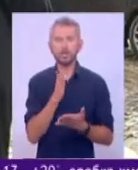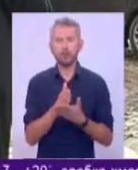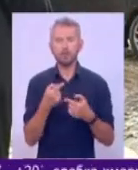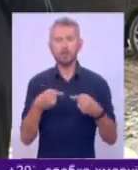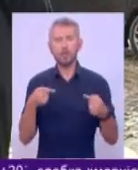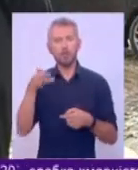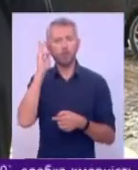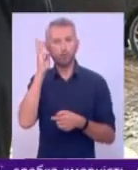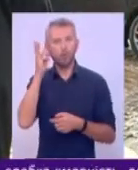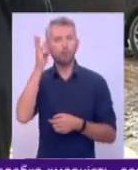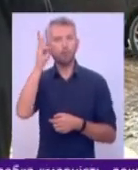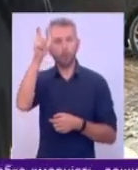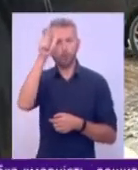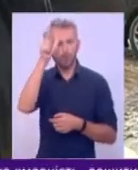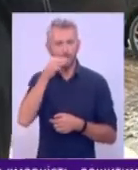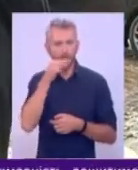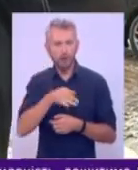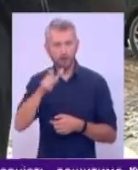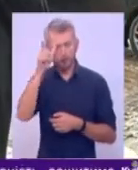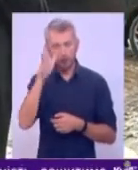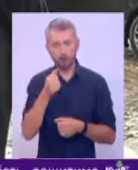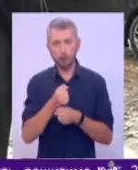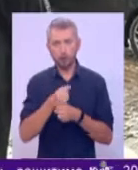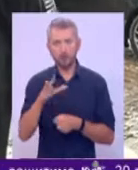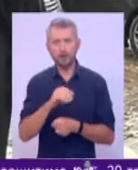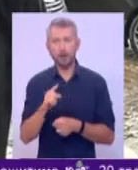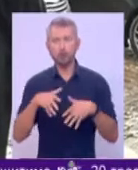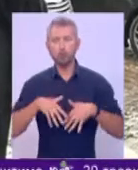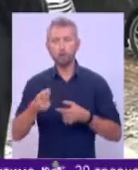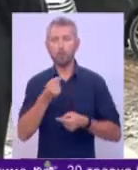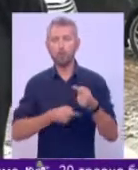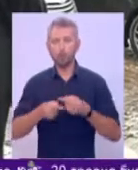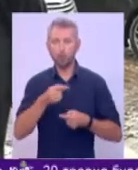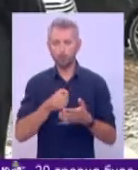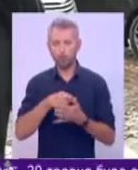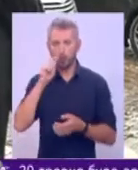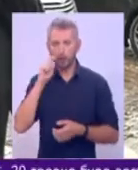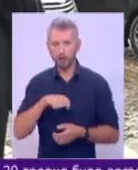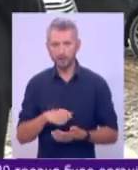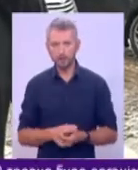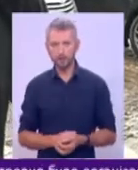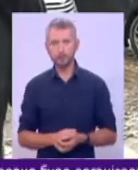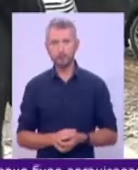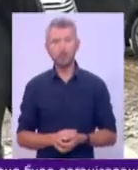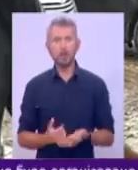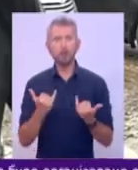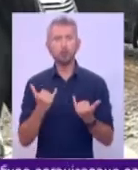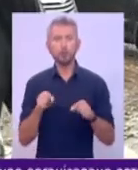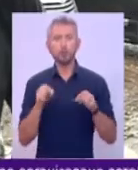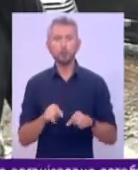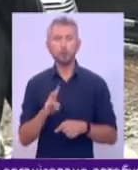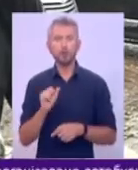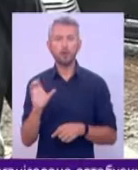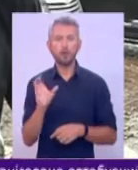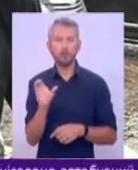зокрема посол Туреччини, теж наголосив, що Туреччина буде робити все для того, аби Крим повернувся до України. Ну, власне, сьогодні тут, на